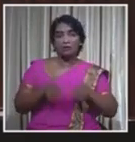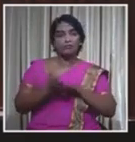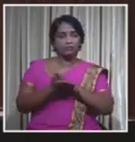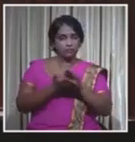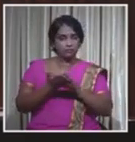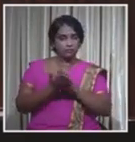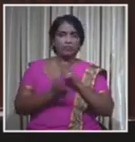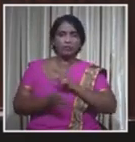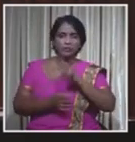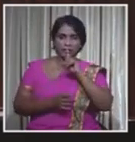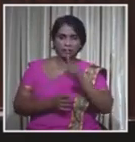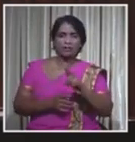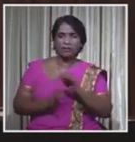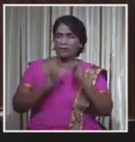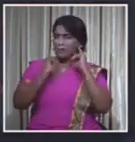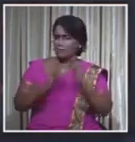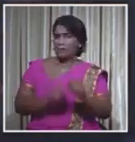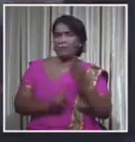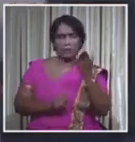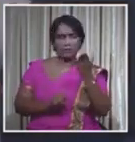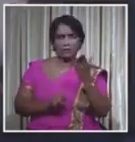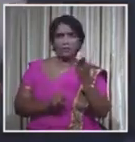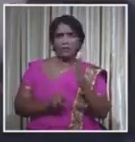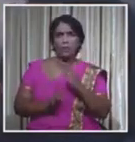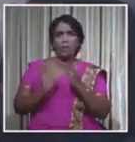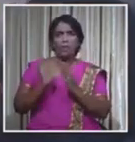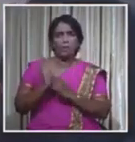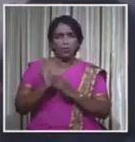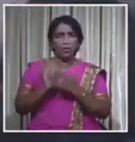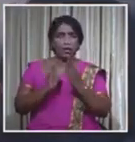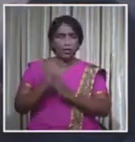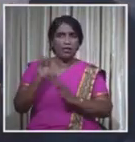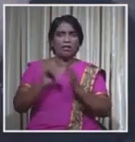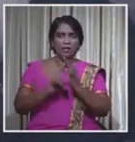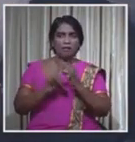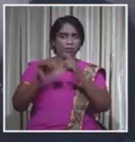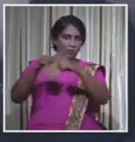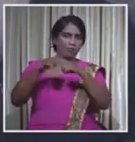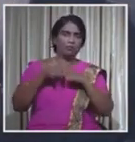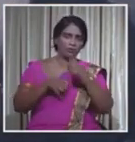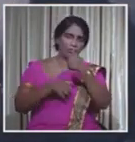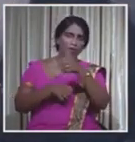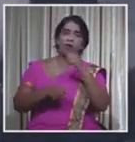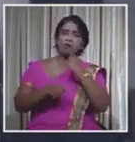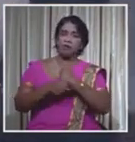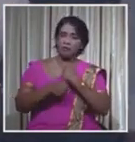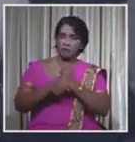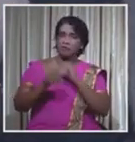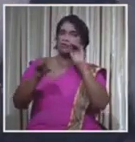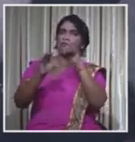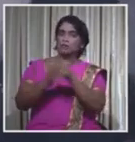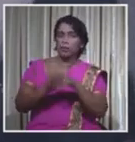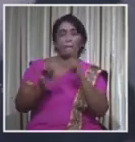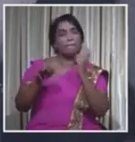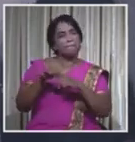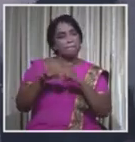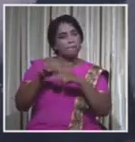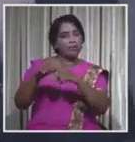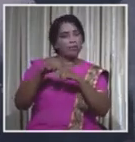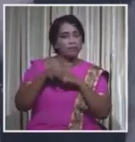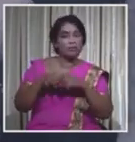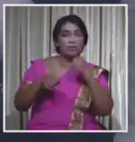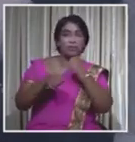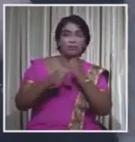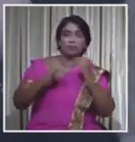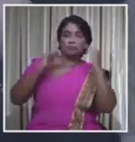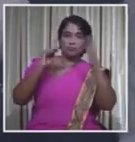ගරු කථානායකතුමනි, දින අසාධාරණ. දැන් අපේ මුසාමිල් මන්ත්‍රීතුමා ප්‍රශ්න අහනවා. හොඳයි, එතුමා ආණ්ඩු පක්ෂයේ ප්‍රශ්න අහලා ආණ්ඩු පක්ෂයේ ඉහළ තලයේ ගේන